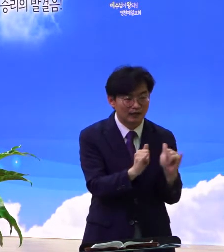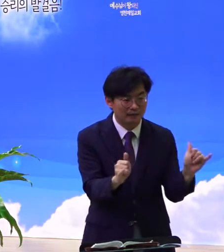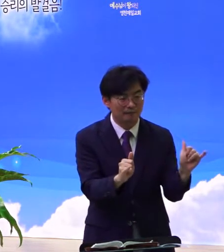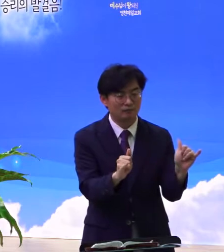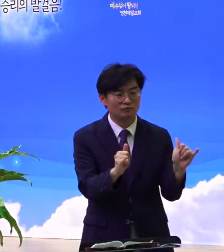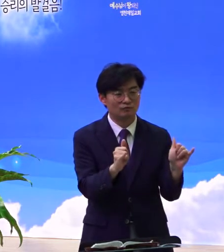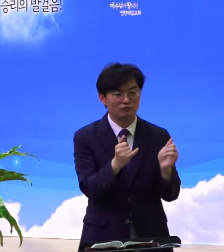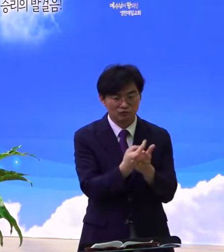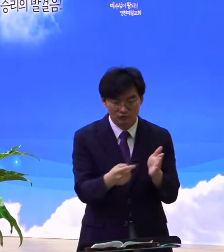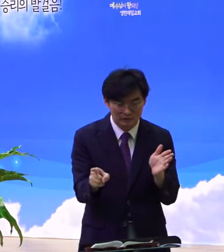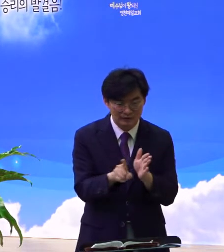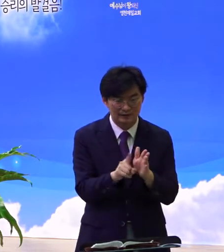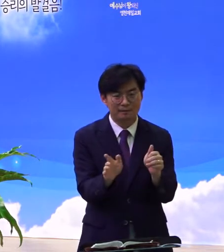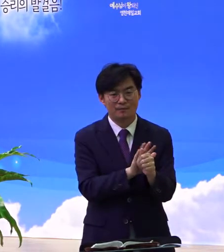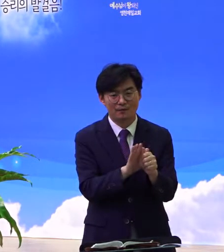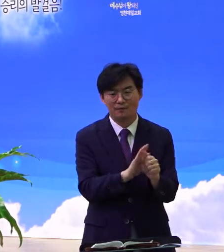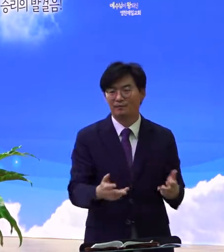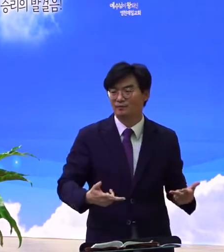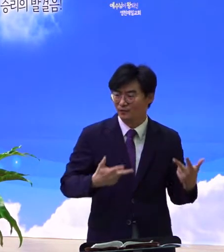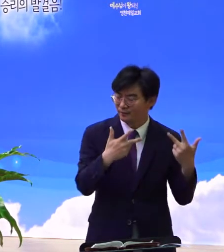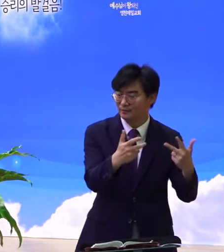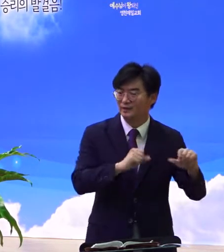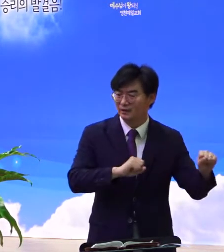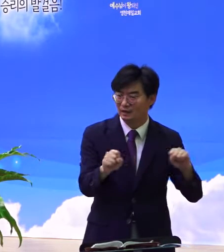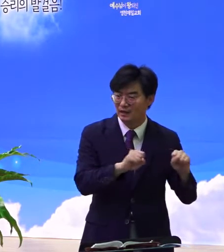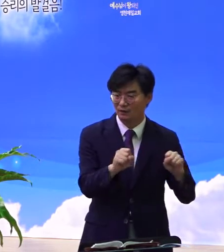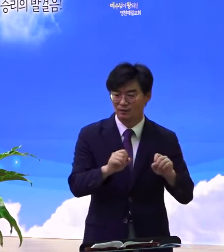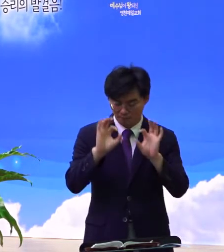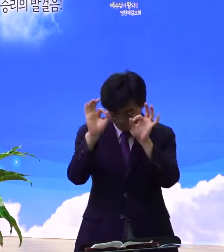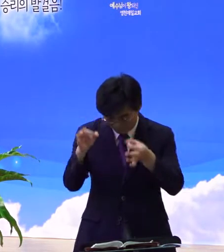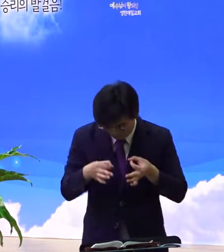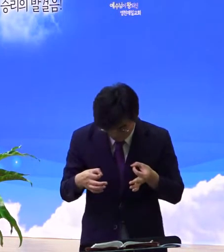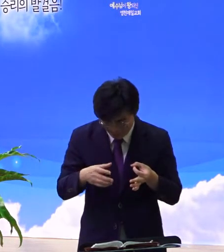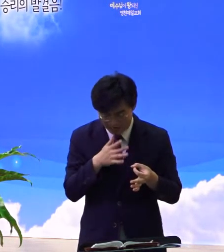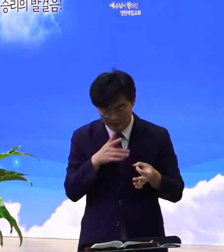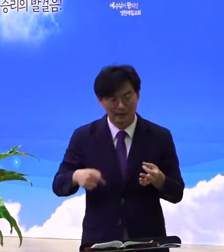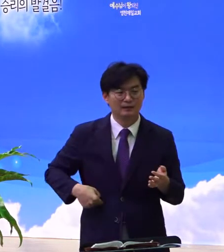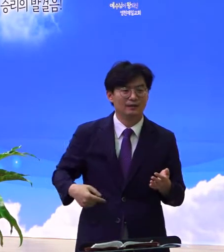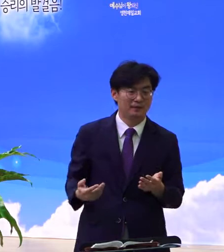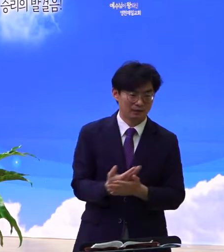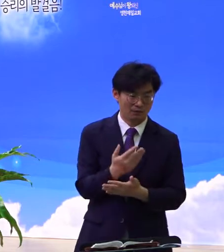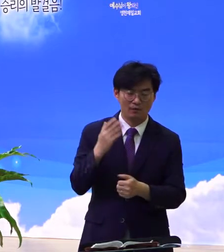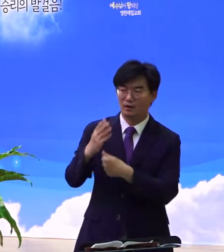통로로 살아가게 되고 바른 신앙의 길을 걸어가게 되는 것입니다.